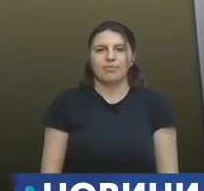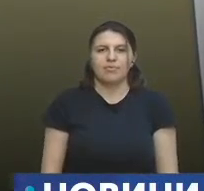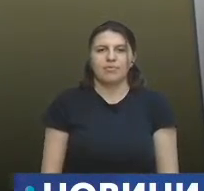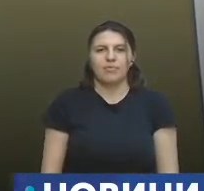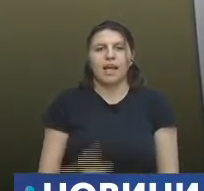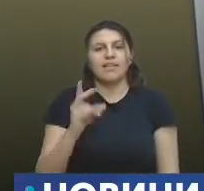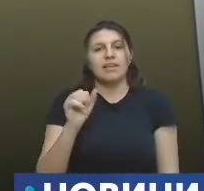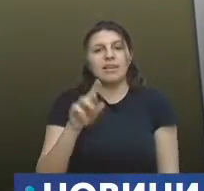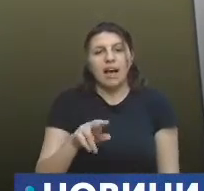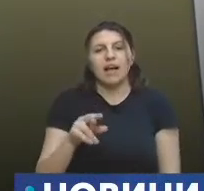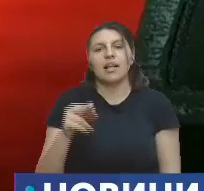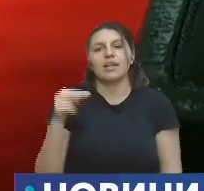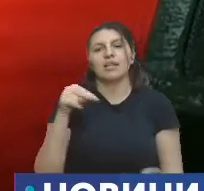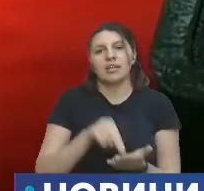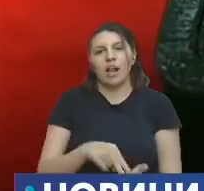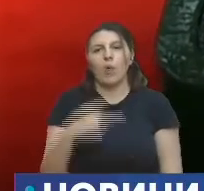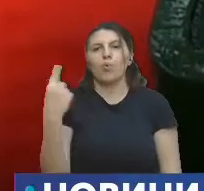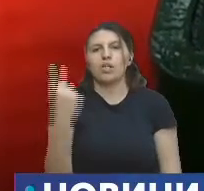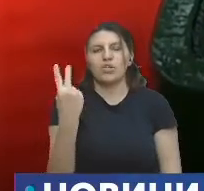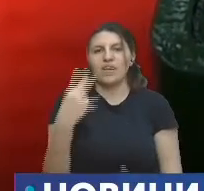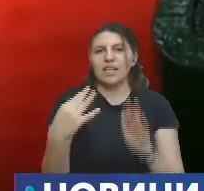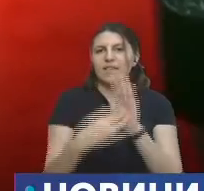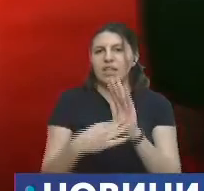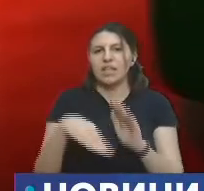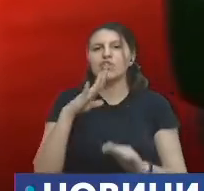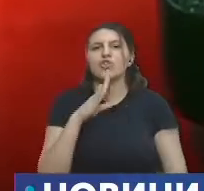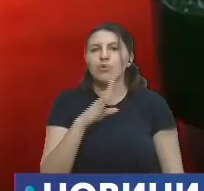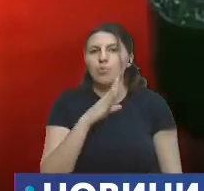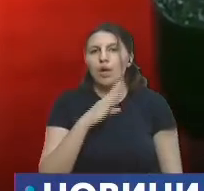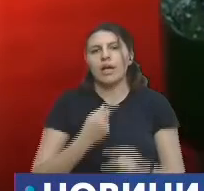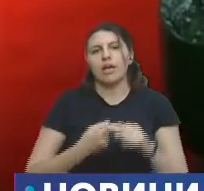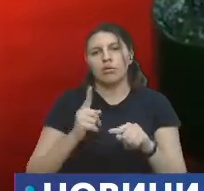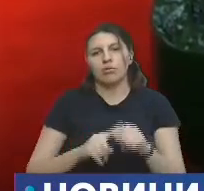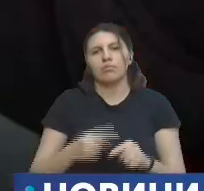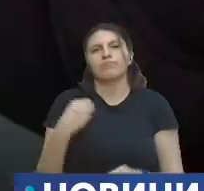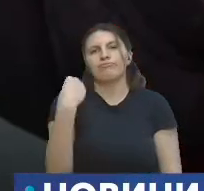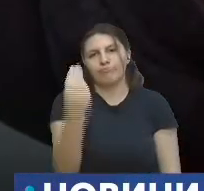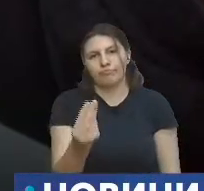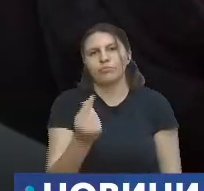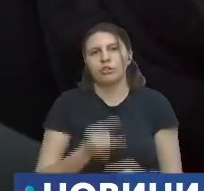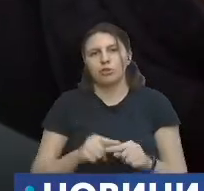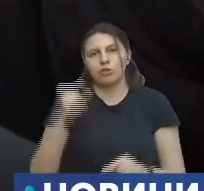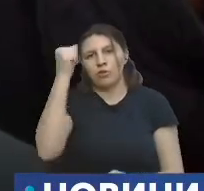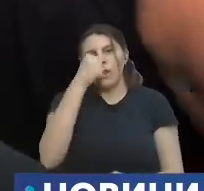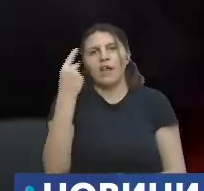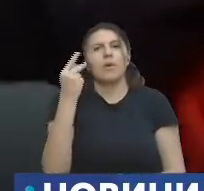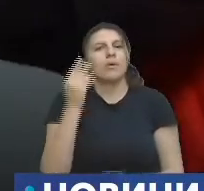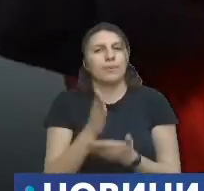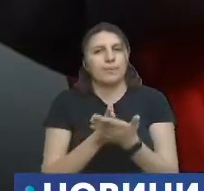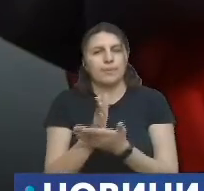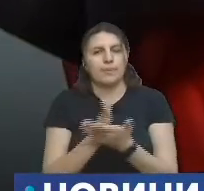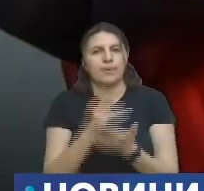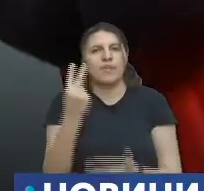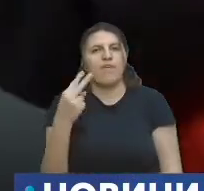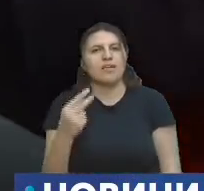Наталя стала однією з 29 жінок, які отримали медаль цьогоріч. У Червоному Хресті майже 20 років вона працює патронажною